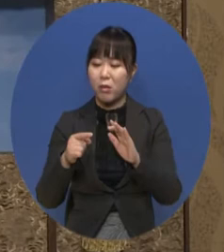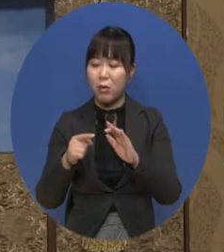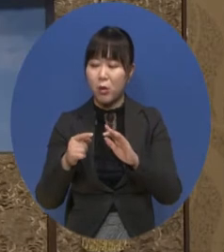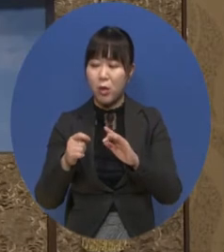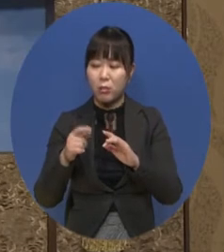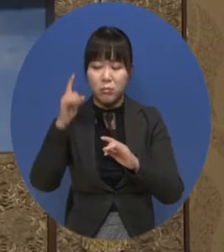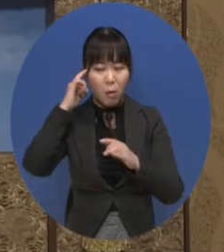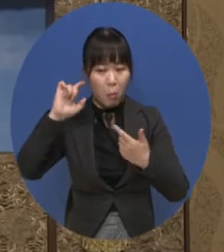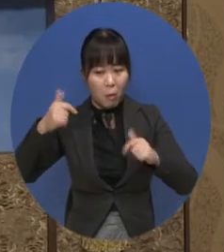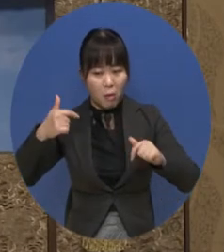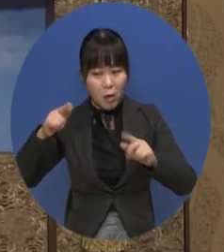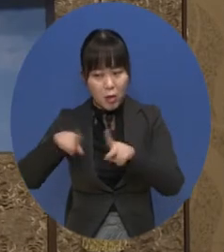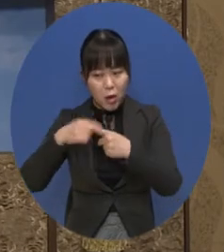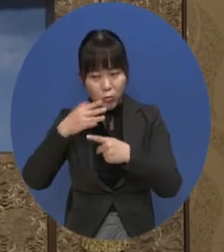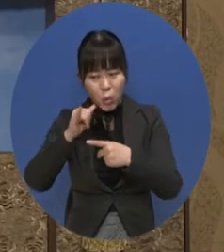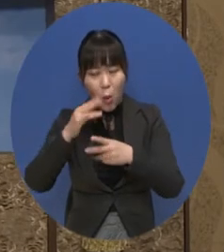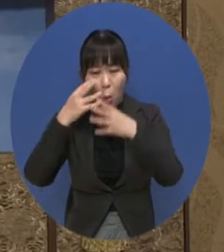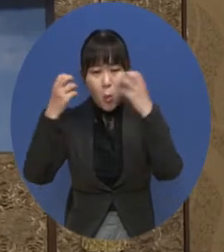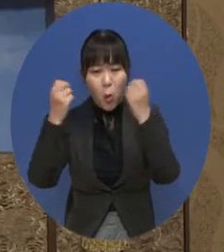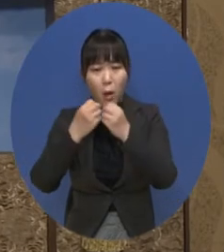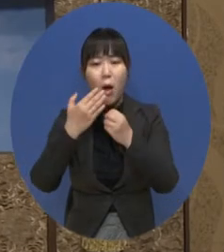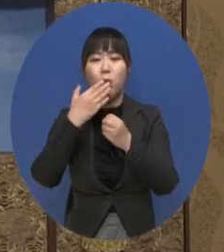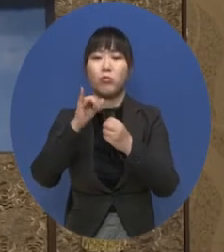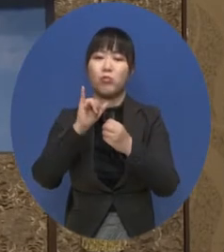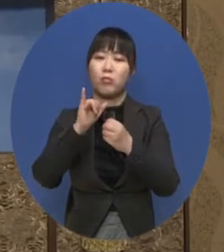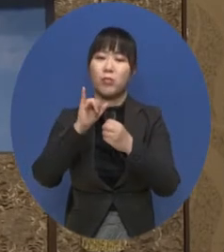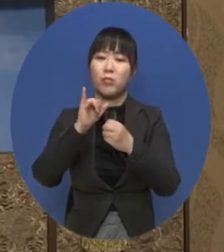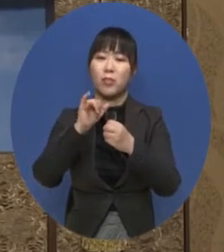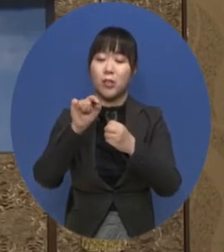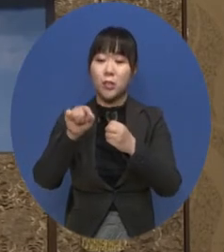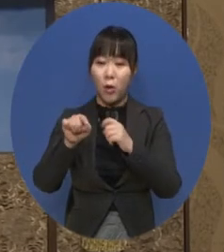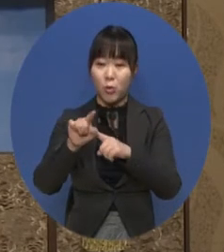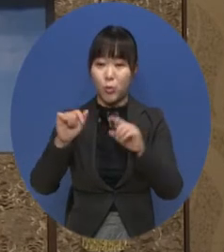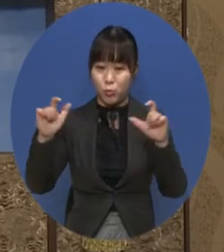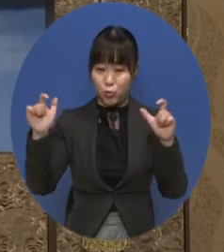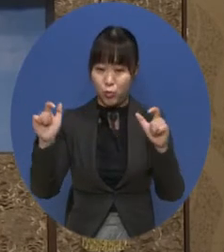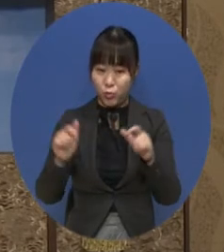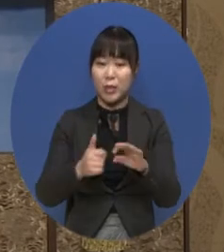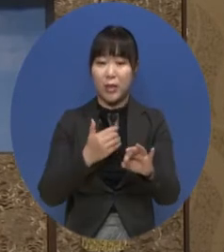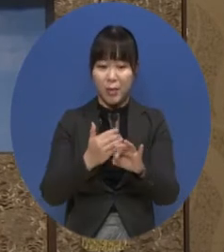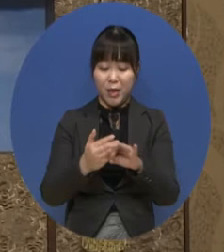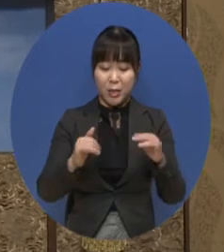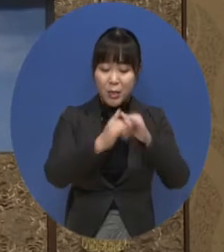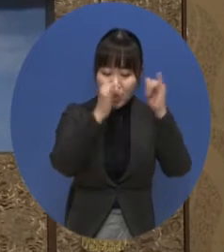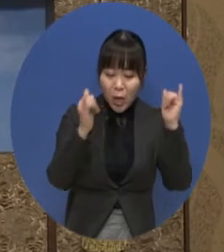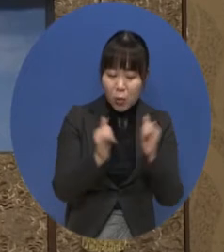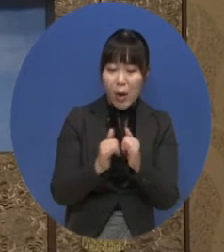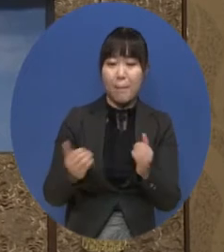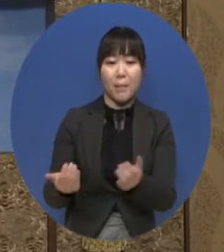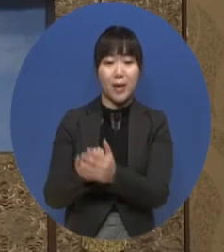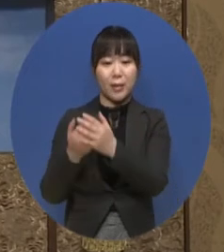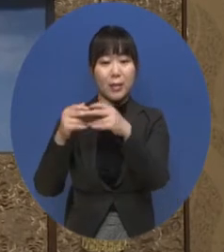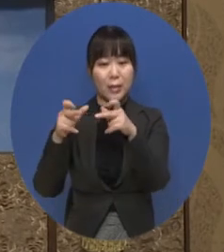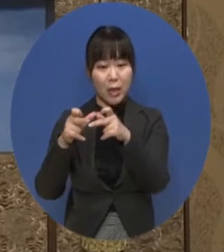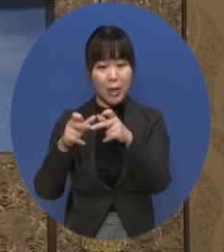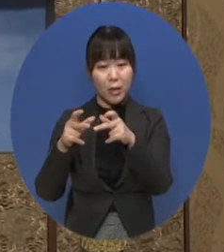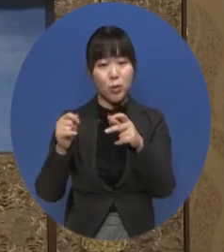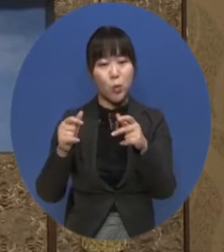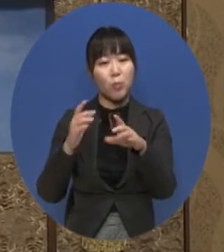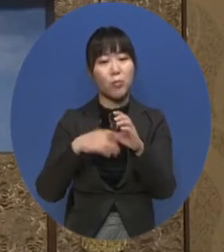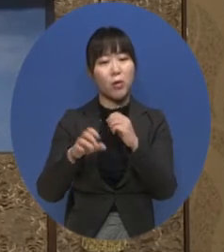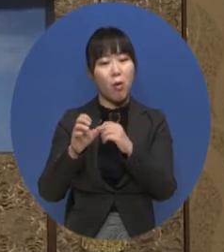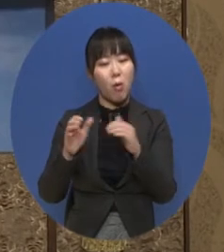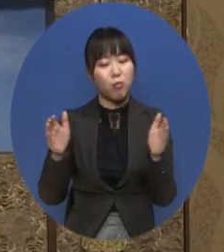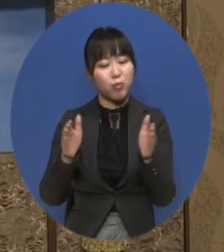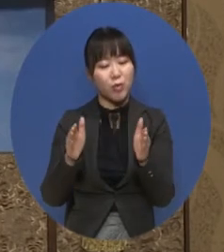그러면 이해하는 게 다르면 오해가 발생할 수도 있잖아요. 네. 그거를 줄이면 사회와 발달장애인의 간격이 좀